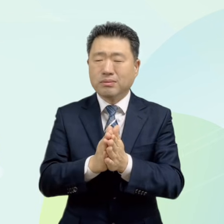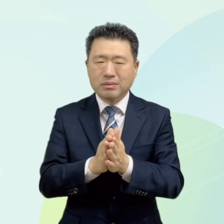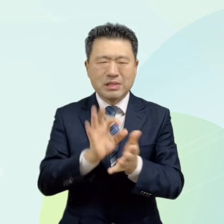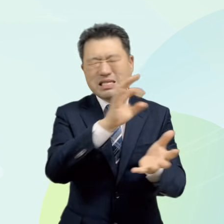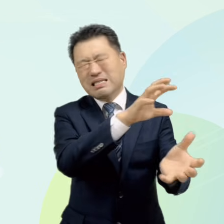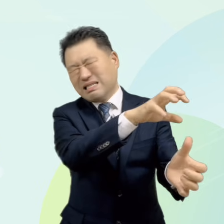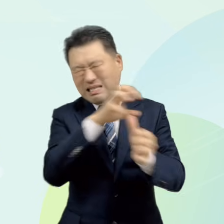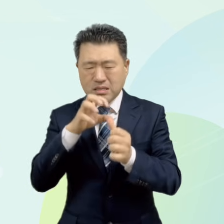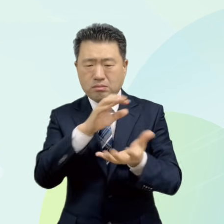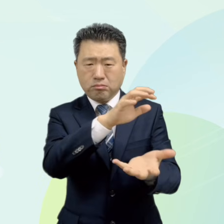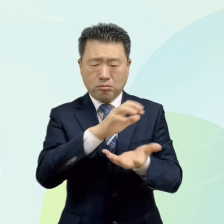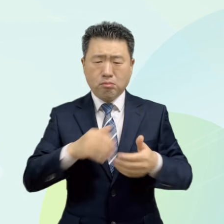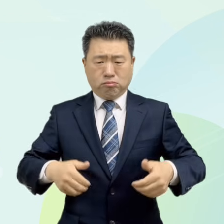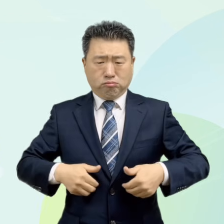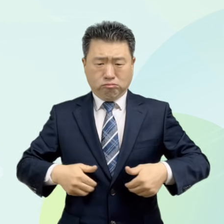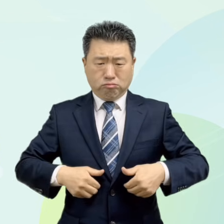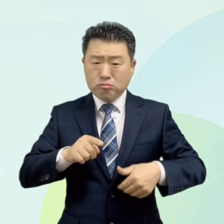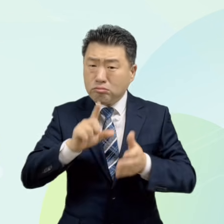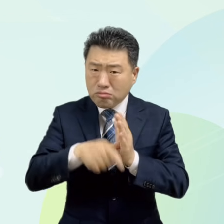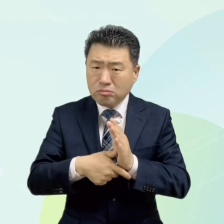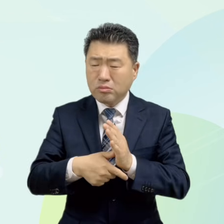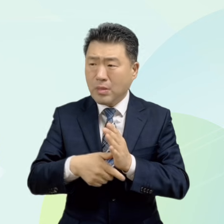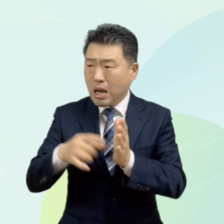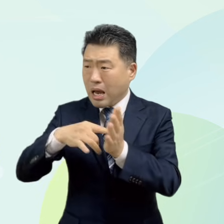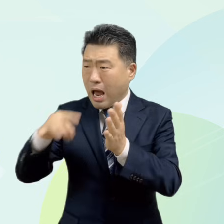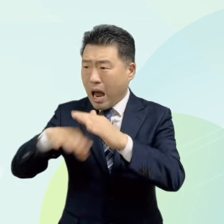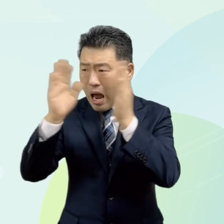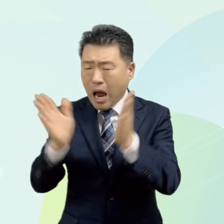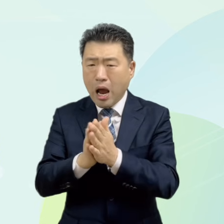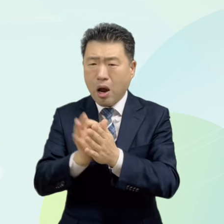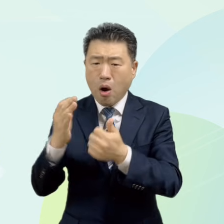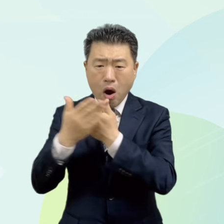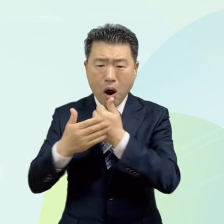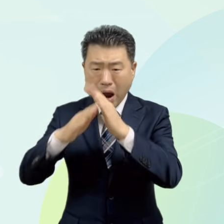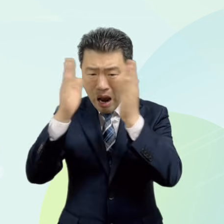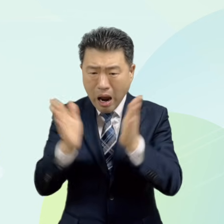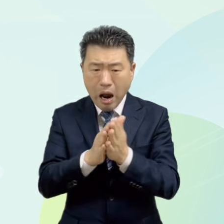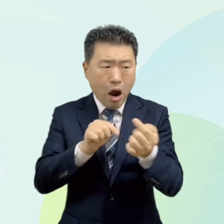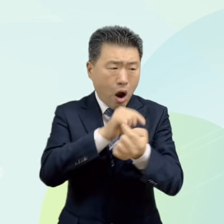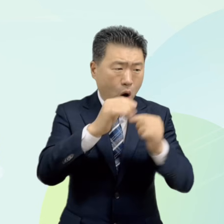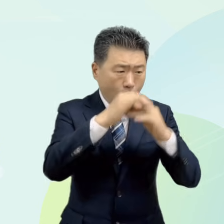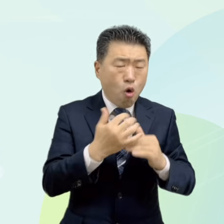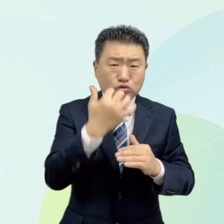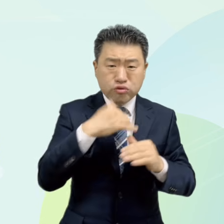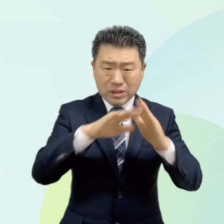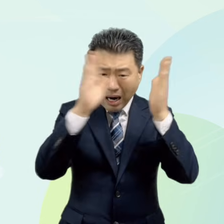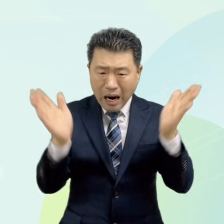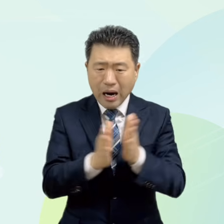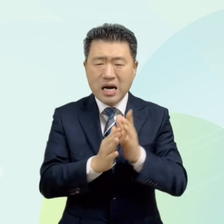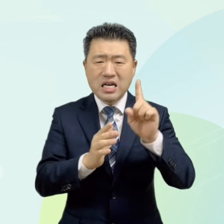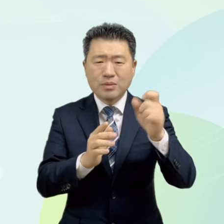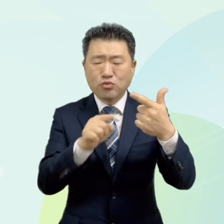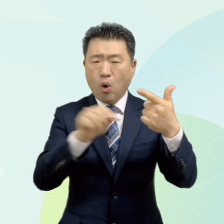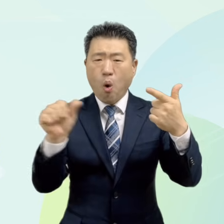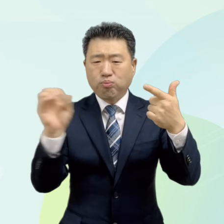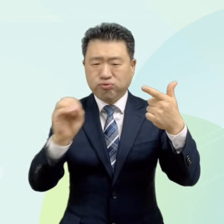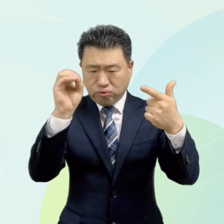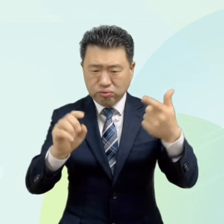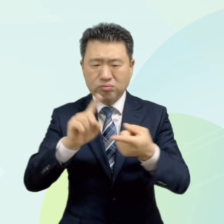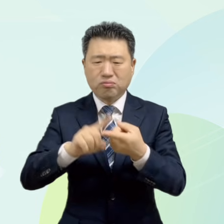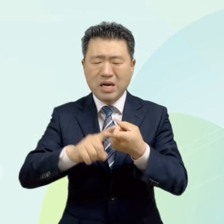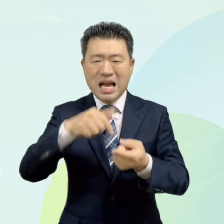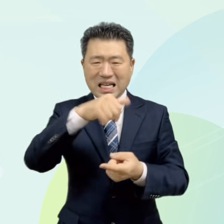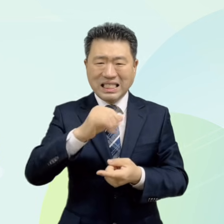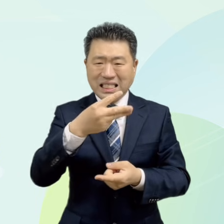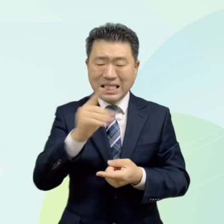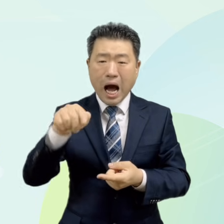한꺼번에 다 찾아야 하고, 이때 세액공제 받았던 개인 부담금과 운용 수익에 대해 16.5%의